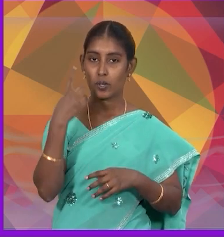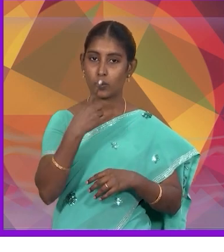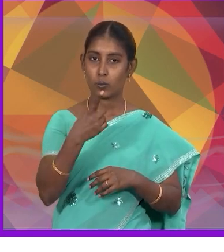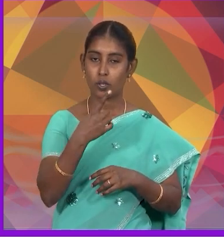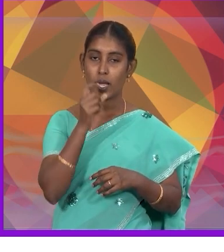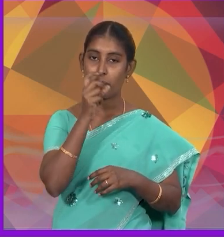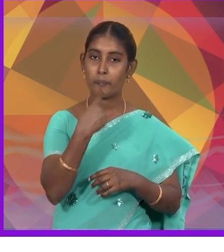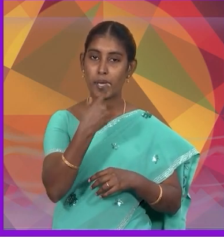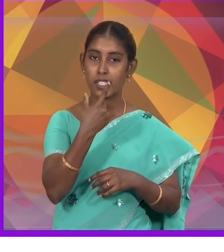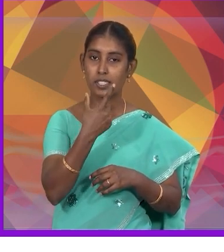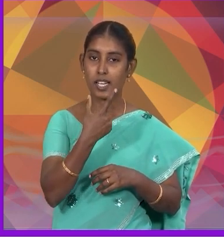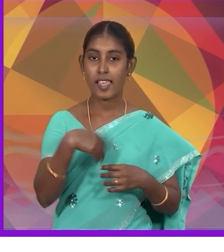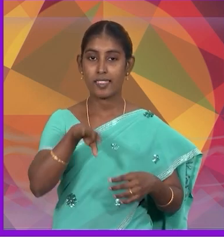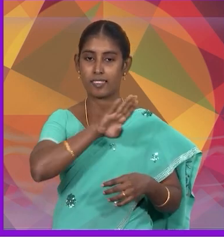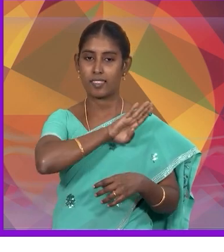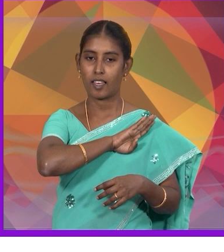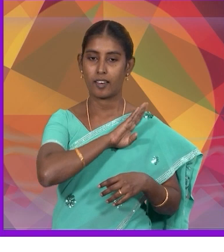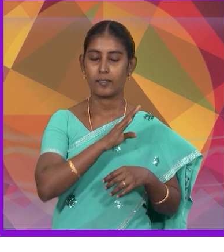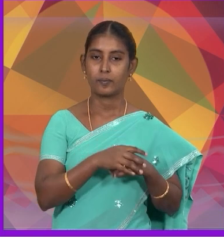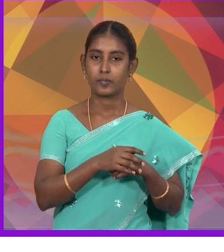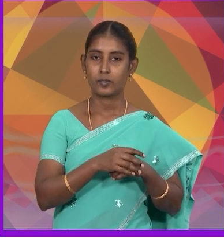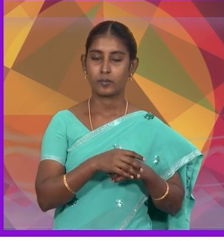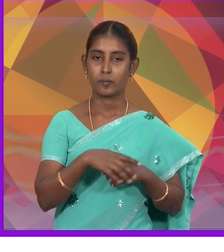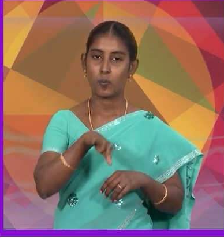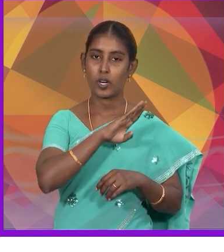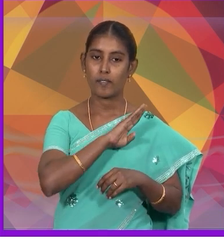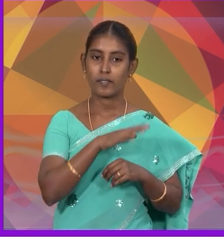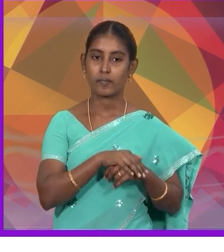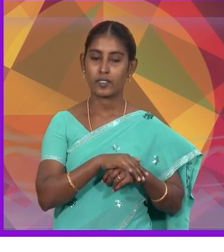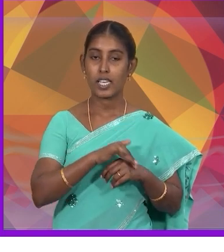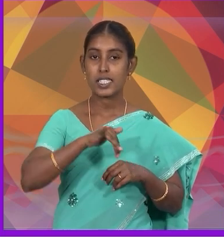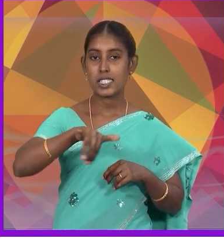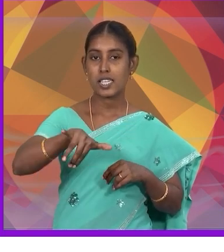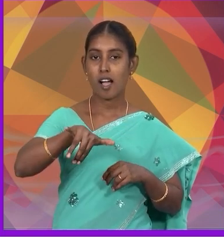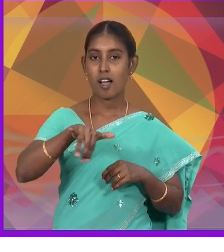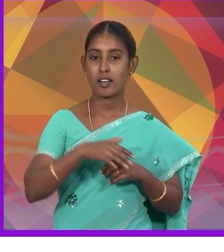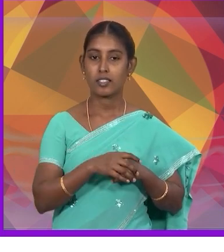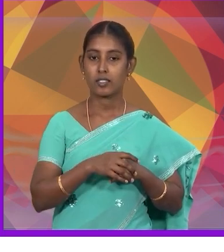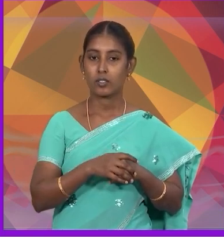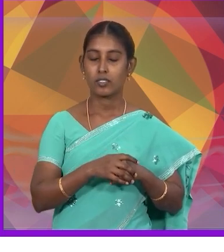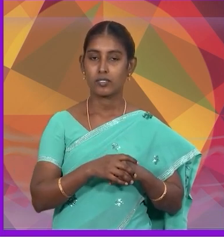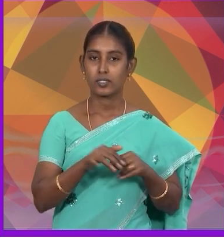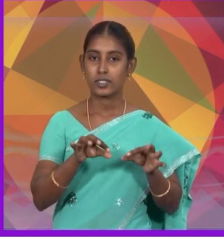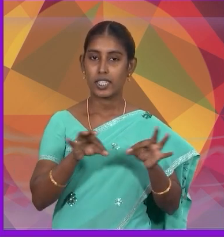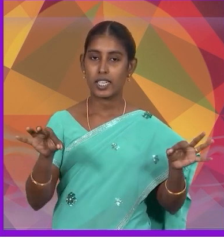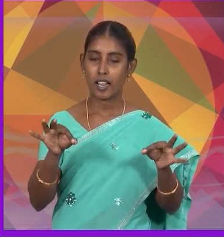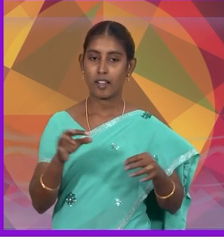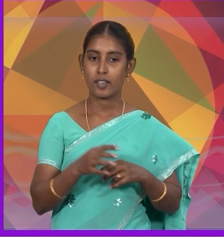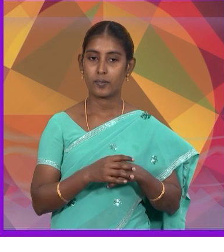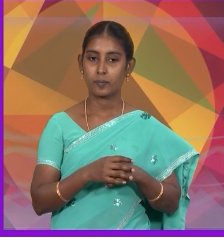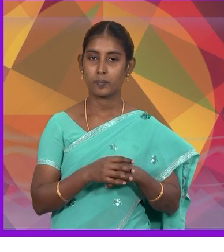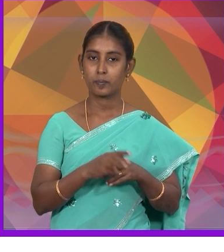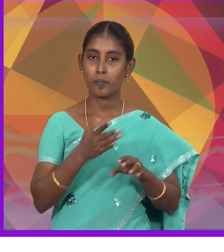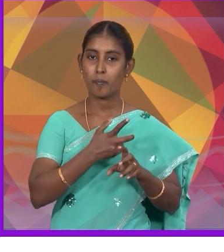பேச்சு வழக்கு, சேலை என்பதுதான் எழுத்து வழக்கு, புடவை. ஜான் நீட்டல் அளவை பெயர், மடை